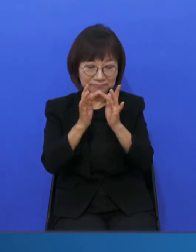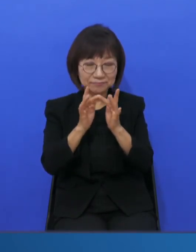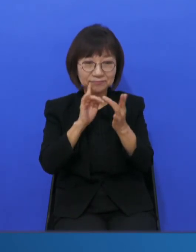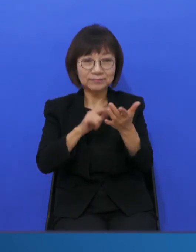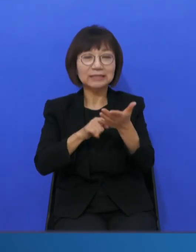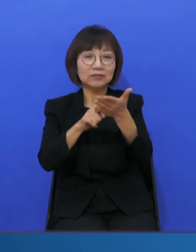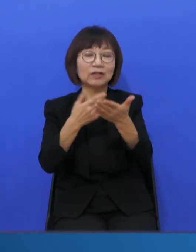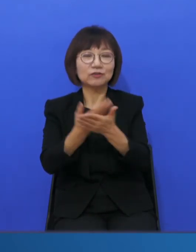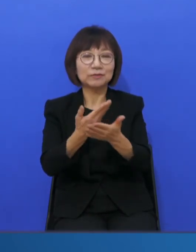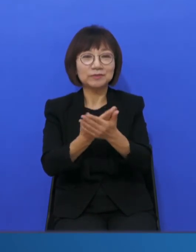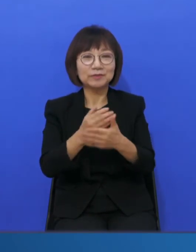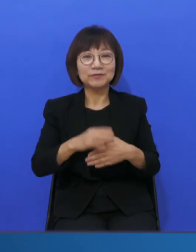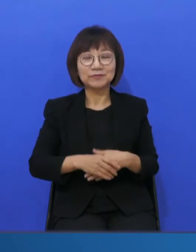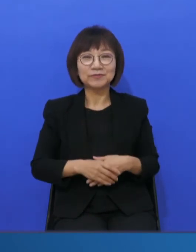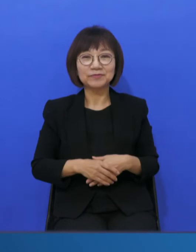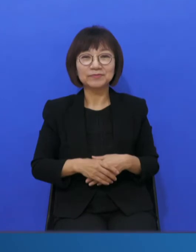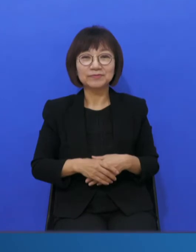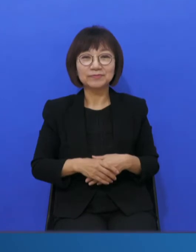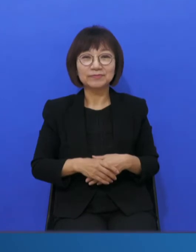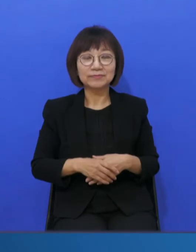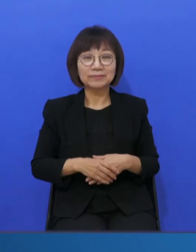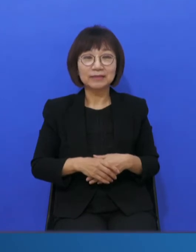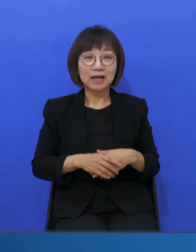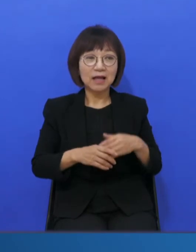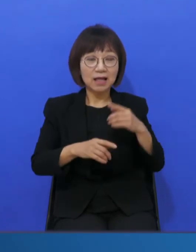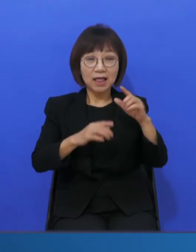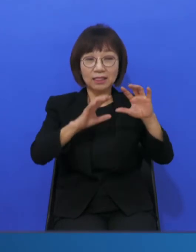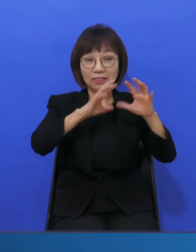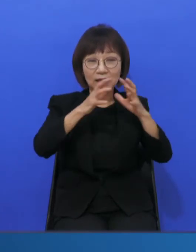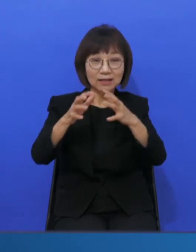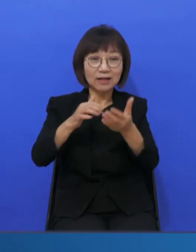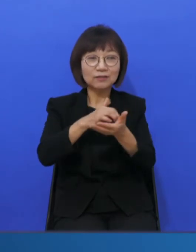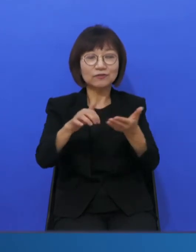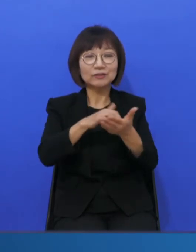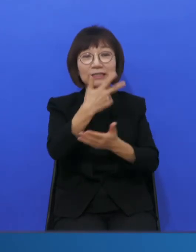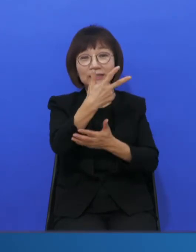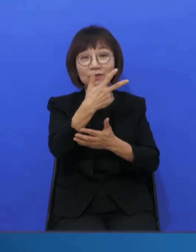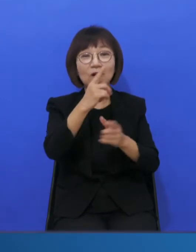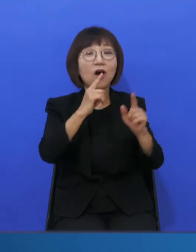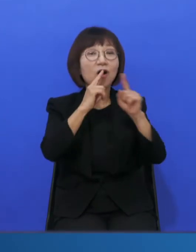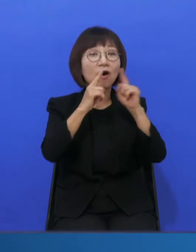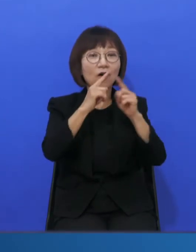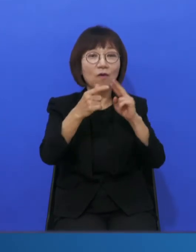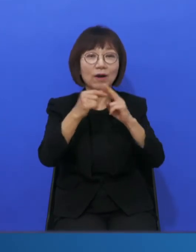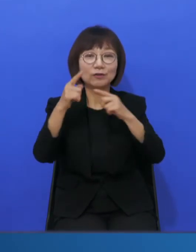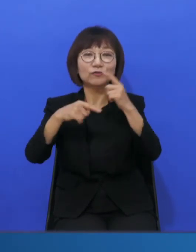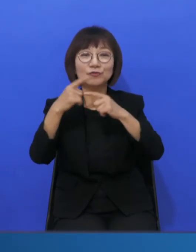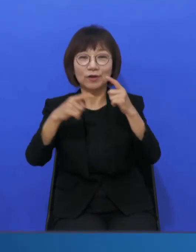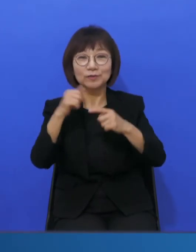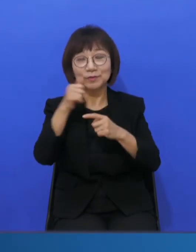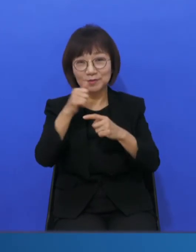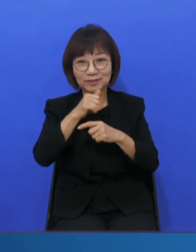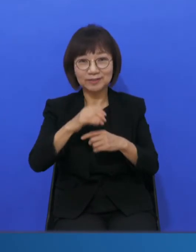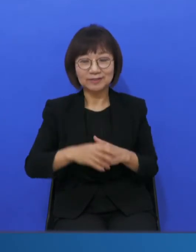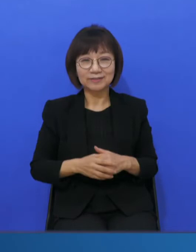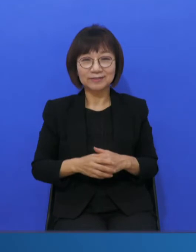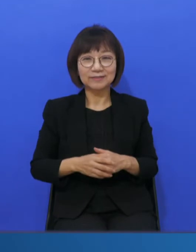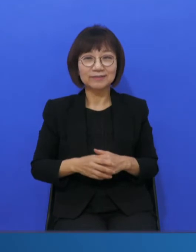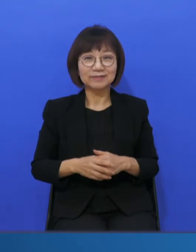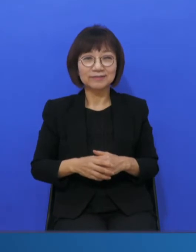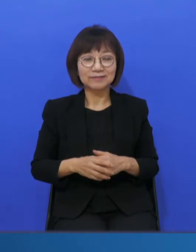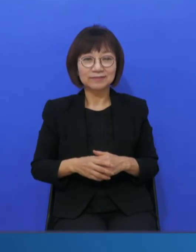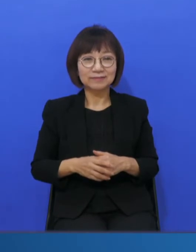new.wea.or.kr에서 받습니다. 7개 국어와 수어로 통역되며 등록 시 통역 언어를 신청할 수 있습니다.